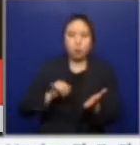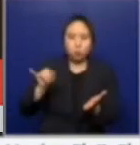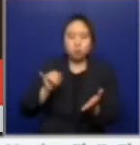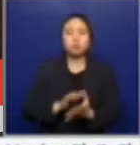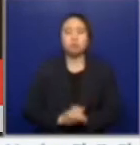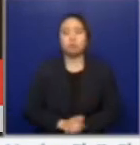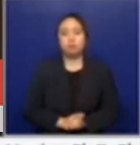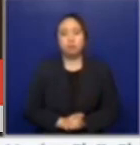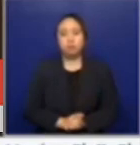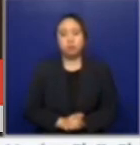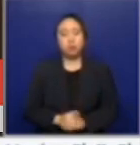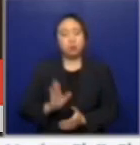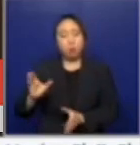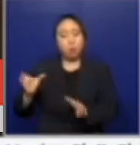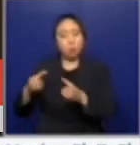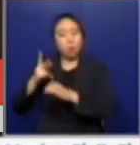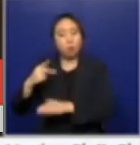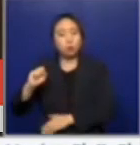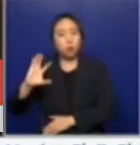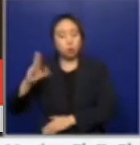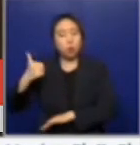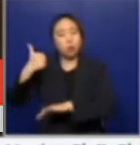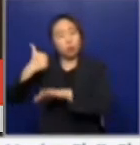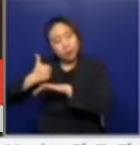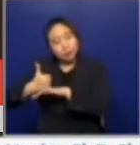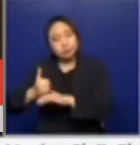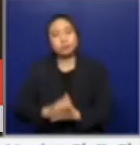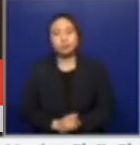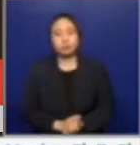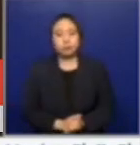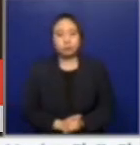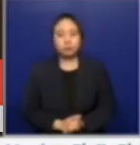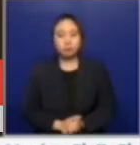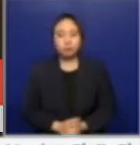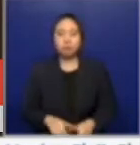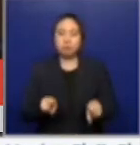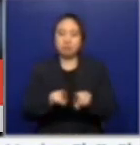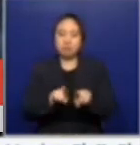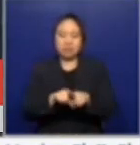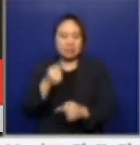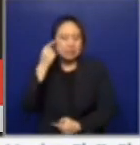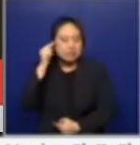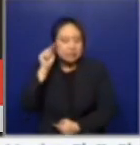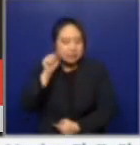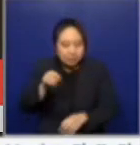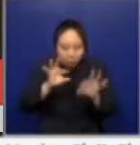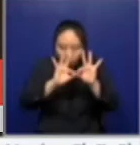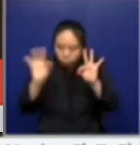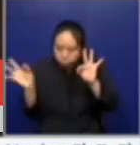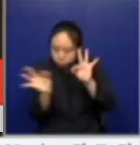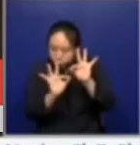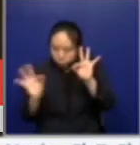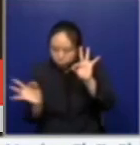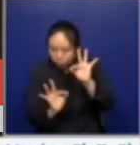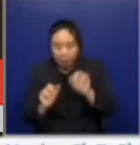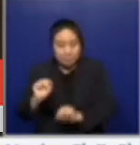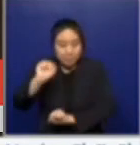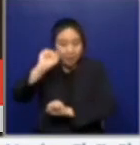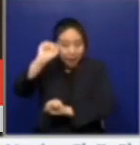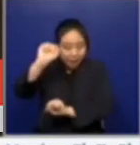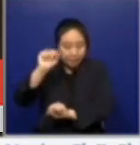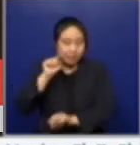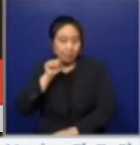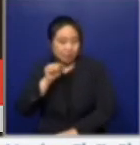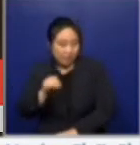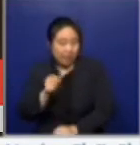วหน้าคณะรักษาความสงบแห่งชาติโดยมิได้คำนึงถึงเนื้อหาของประกาศคำสั่งหรือการก